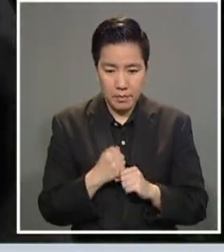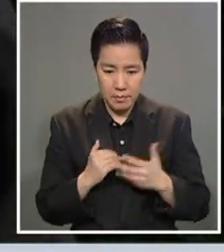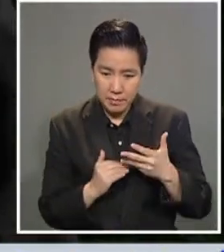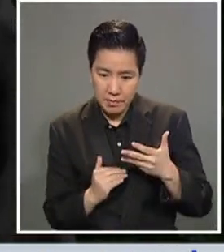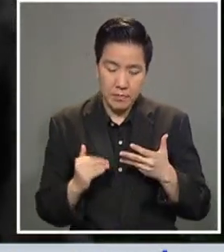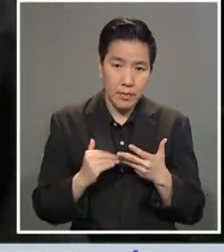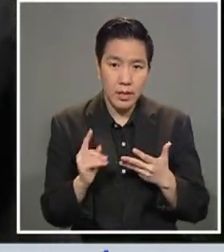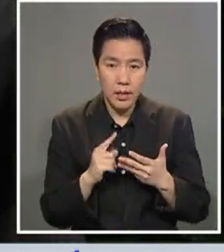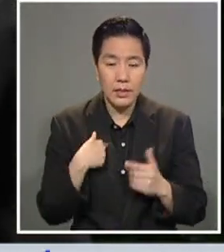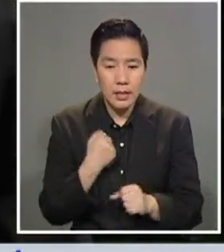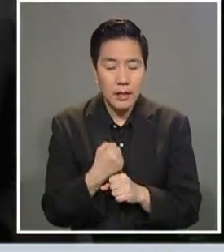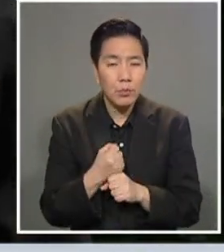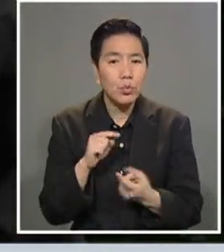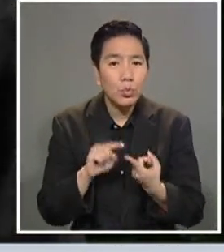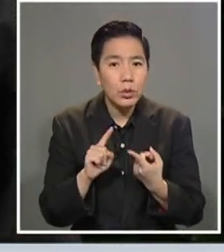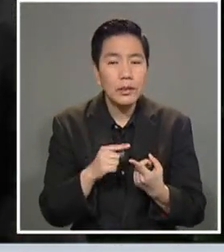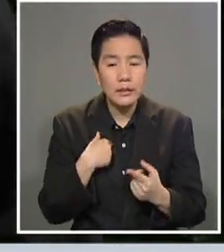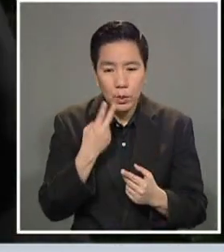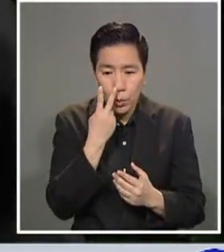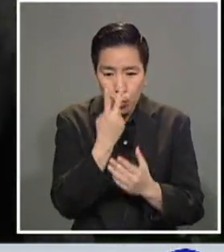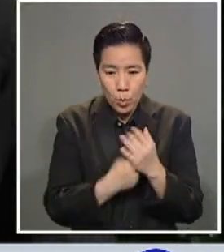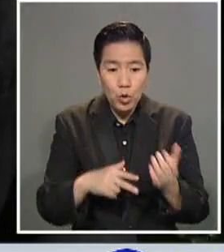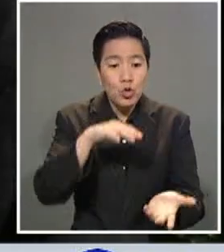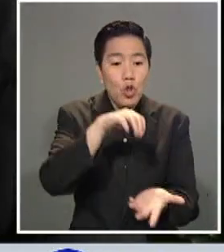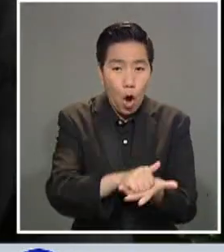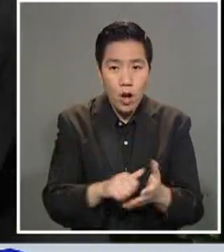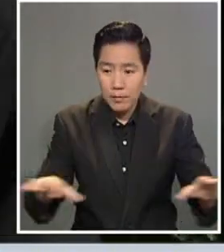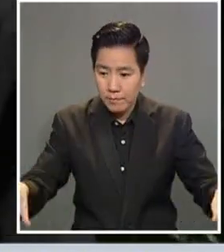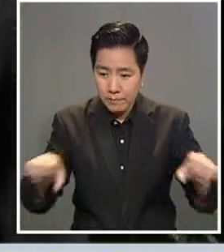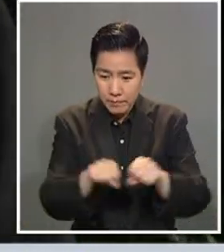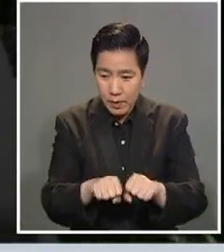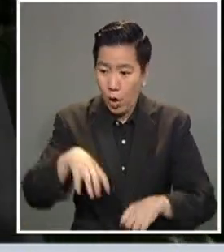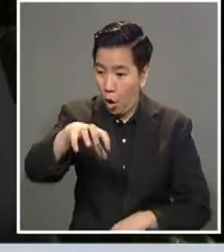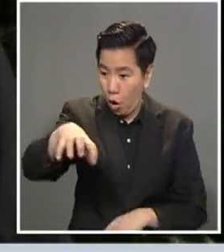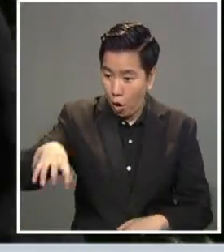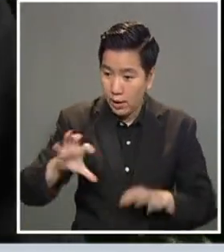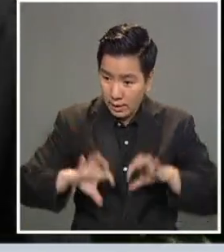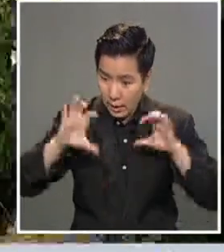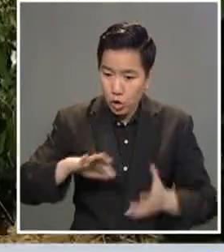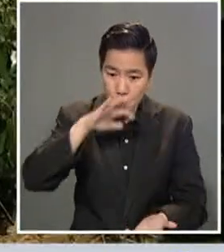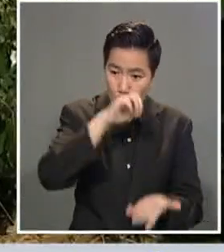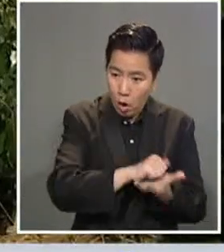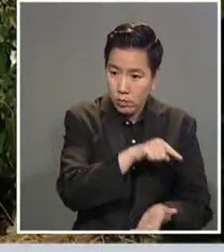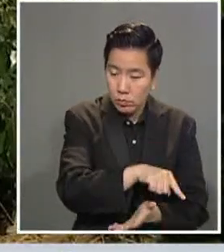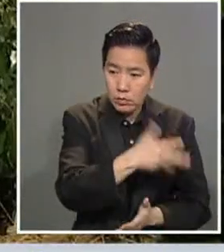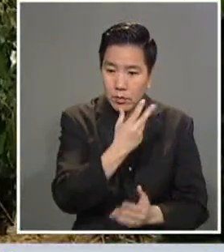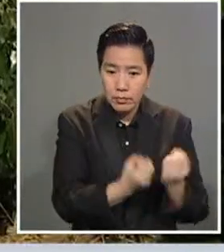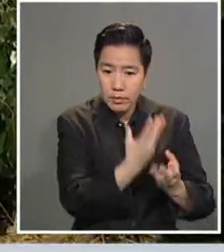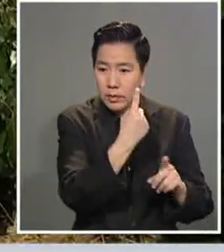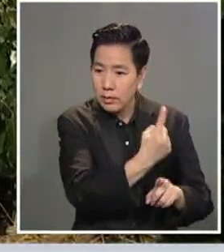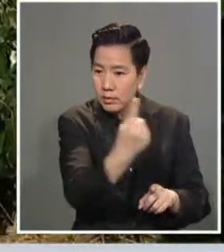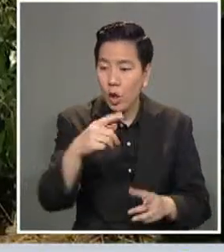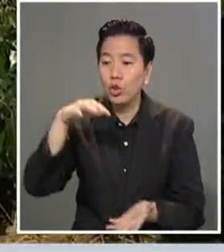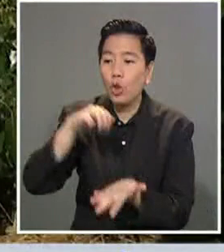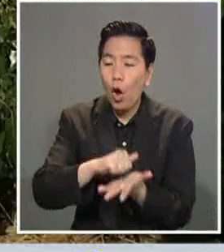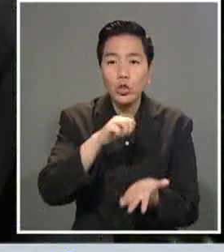งก็คือเราจะมีการเรียกว่าจับคู่จองกันล่วงหน้าให้องค์กรส่วนราชการบริษัทต่างๆเนี่ยจอง